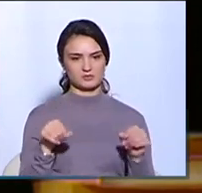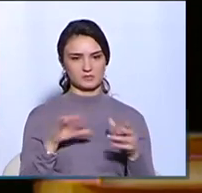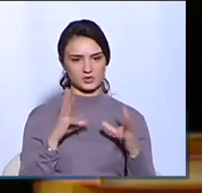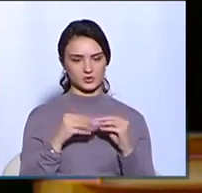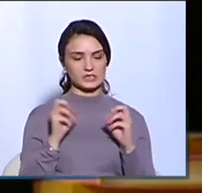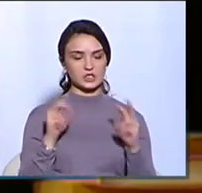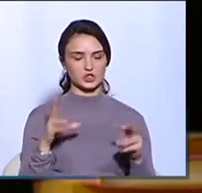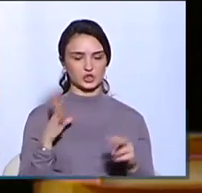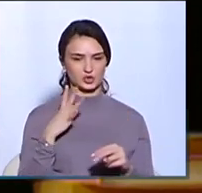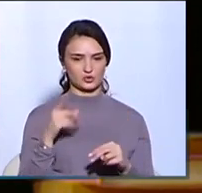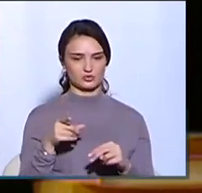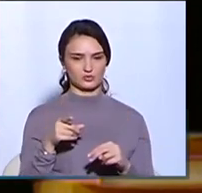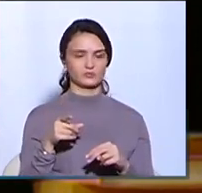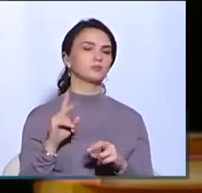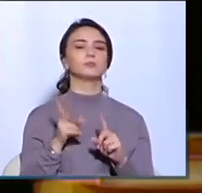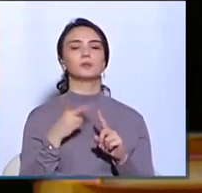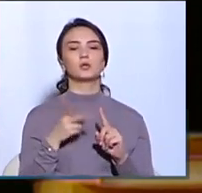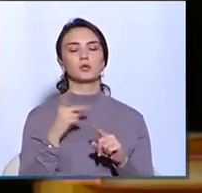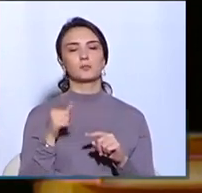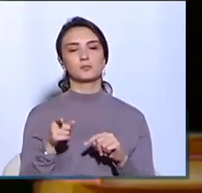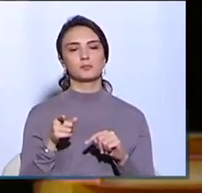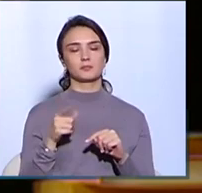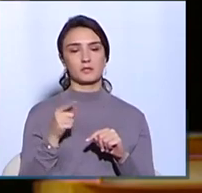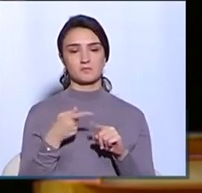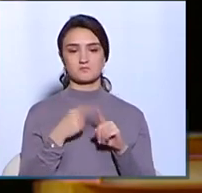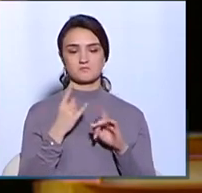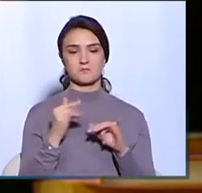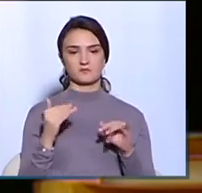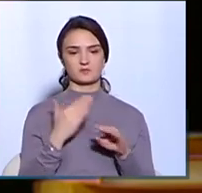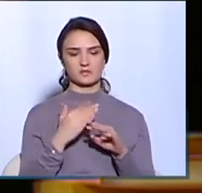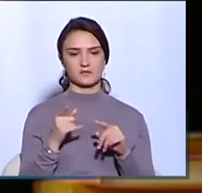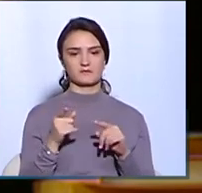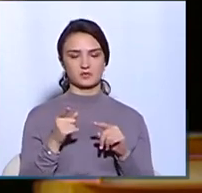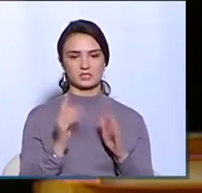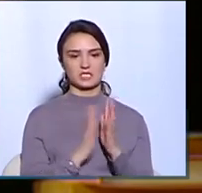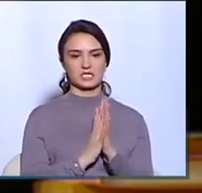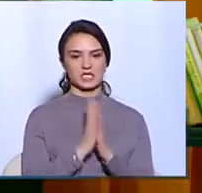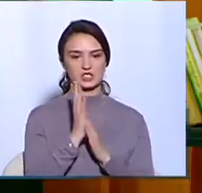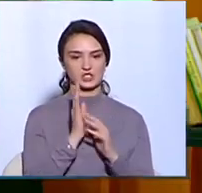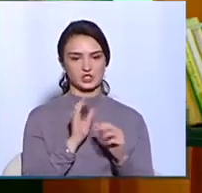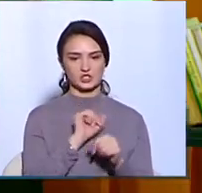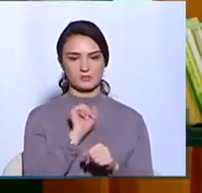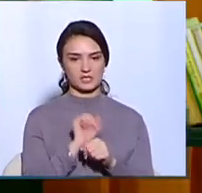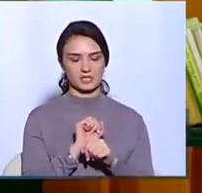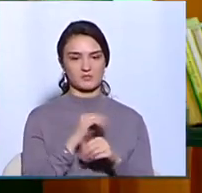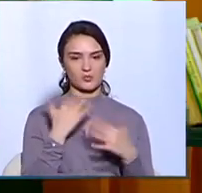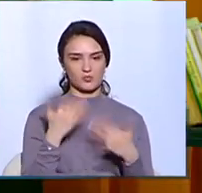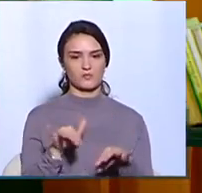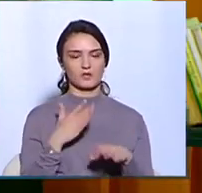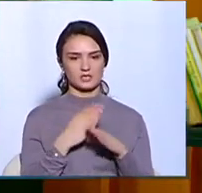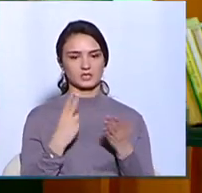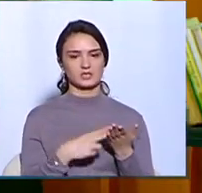საკმაოდ საშიში აღმოჩნდეს. მეორე მხრივ, რადგან ამ ბავშვებს აქვთ შეფერხება ზრდაში, უკვე არის